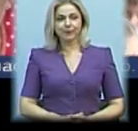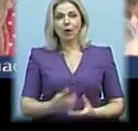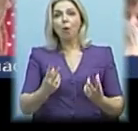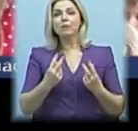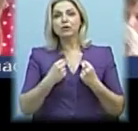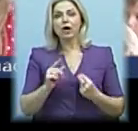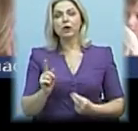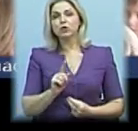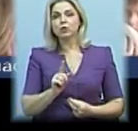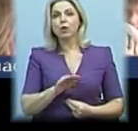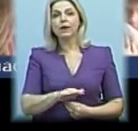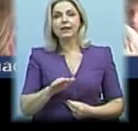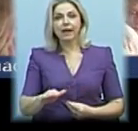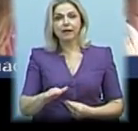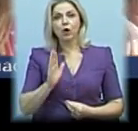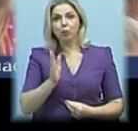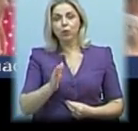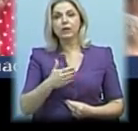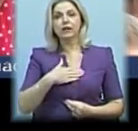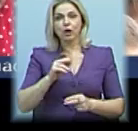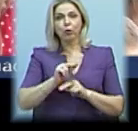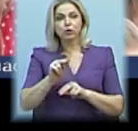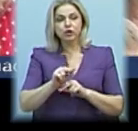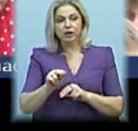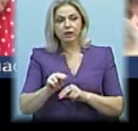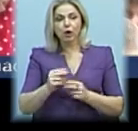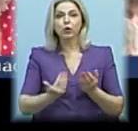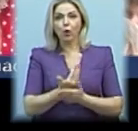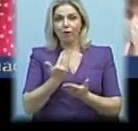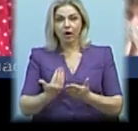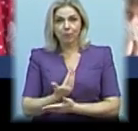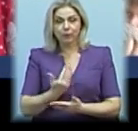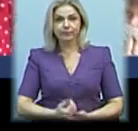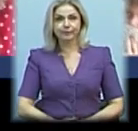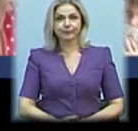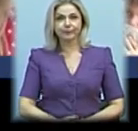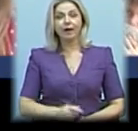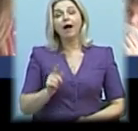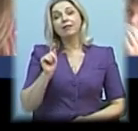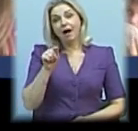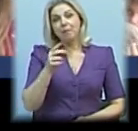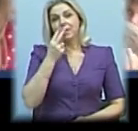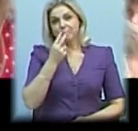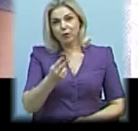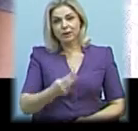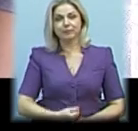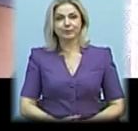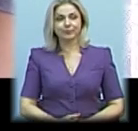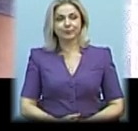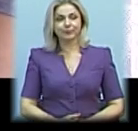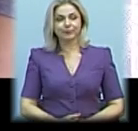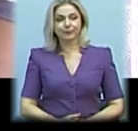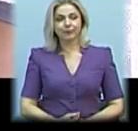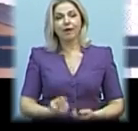Пообіцяли, що діти нас будуть учити новому. А там посмотрим.